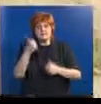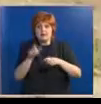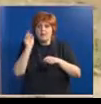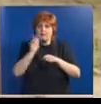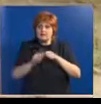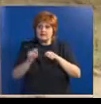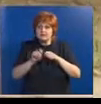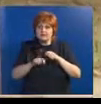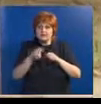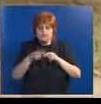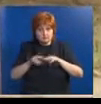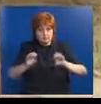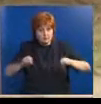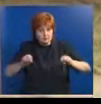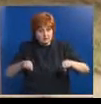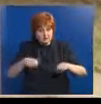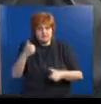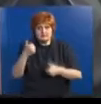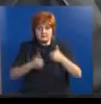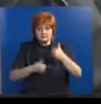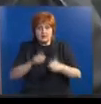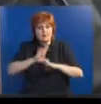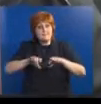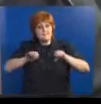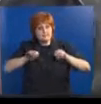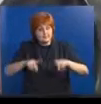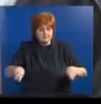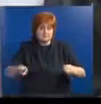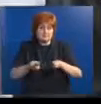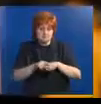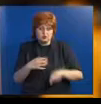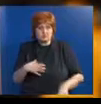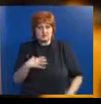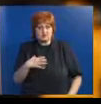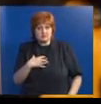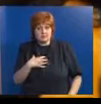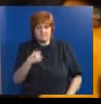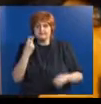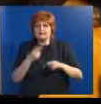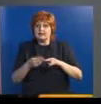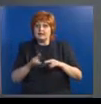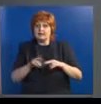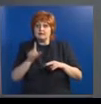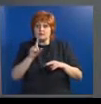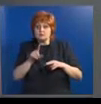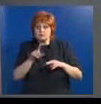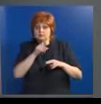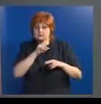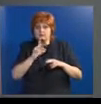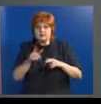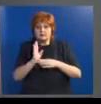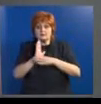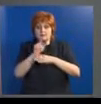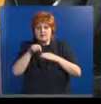проверяют и сами квадроциклы. Гонка гонкой, а безопасность спортсменов превыше всего. Это, во-первых, чтобы глушитель не был направлен